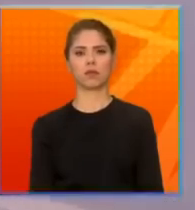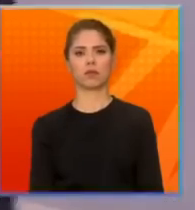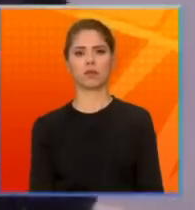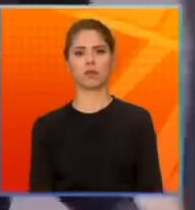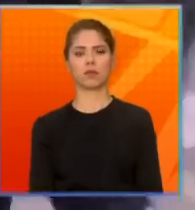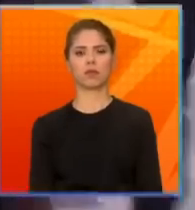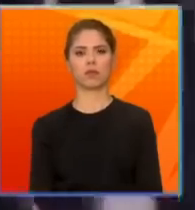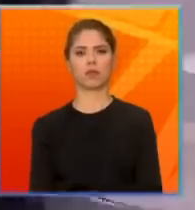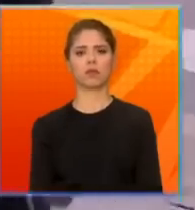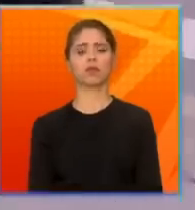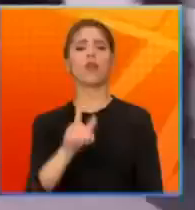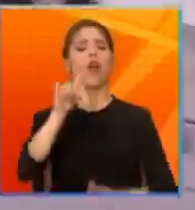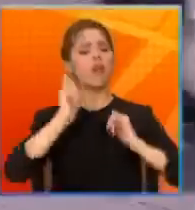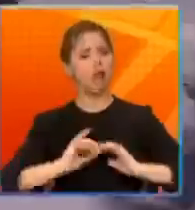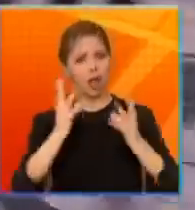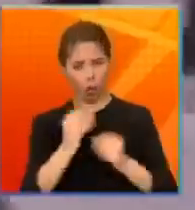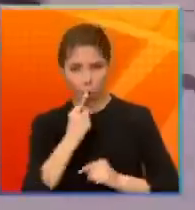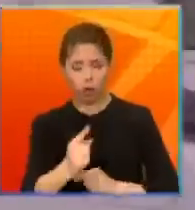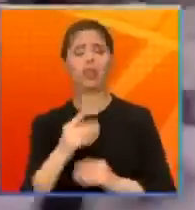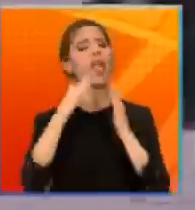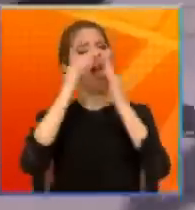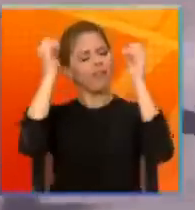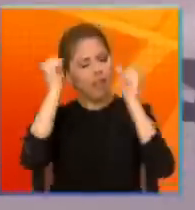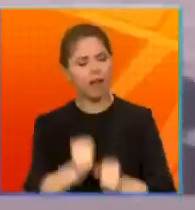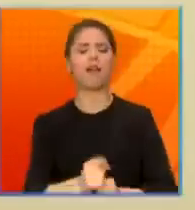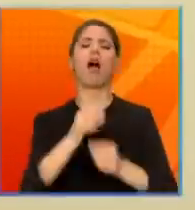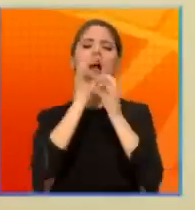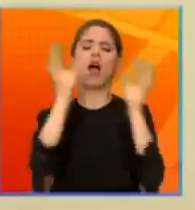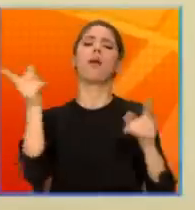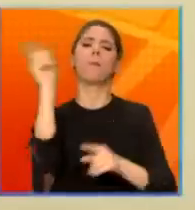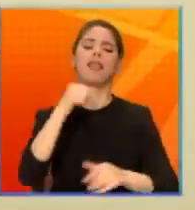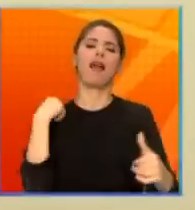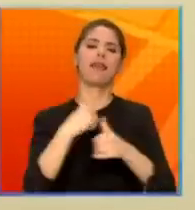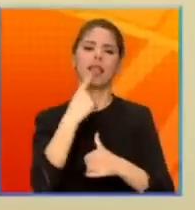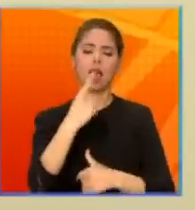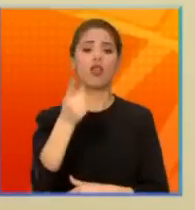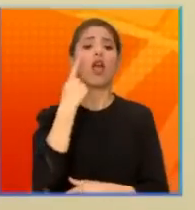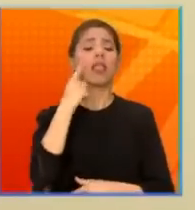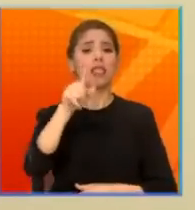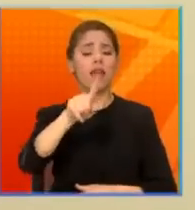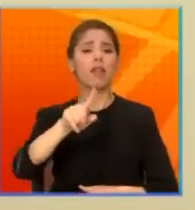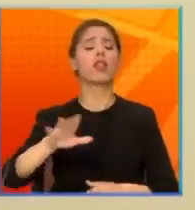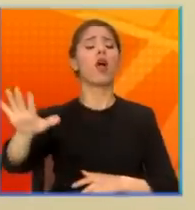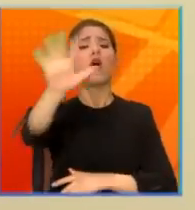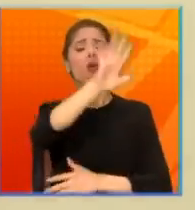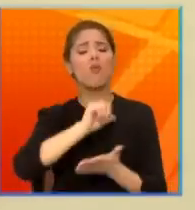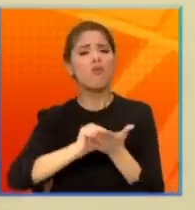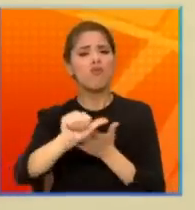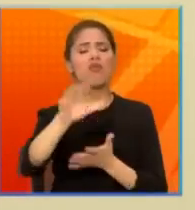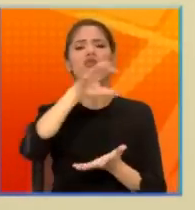ediyorum. Müsterih olun dedi, evde kal çağrısını yineledi. Devletimiz bütün kurum ve